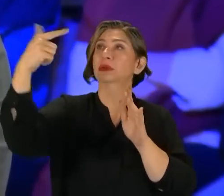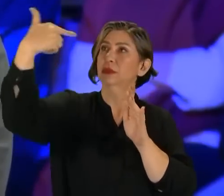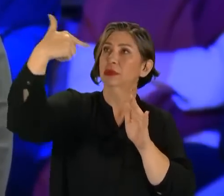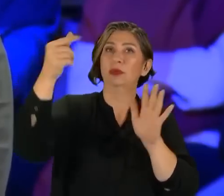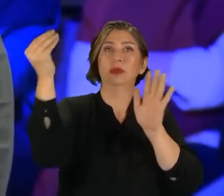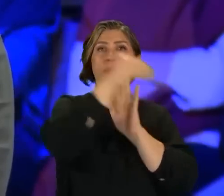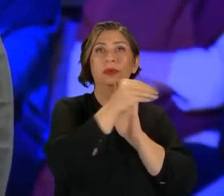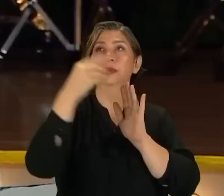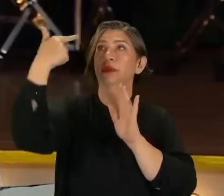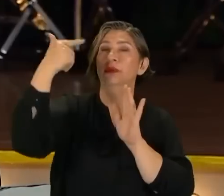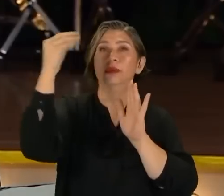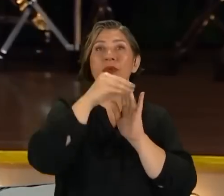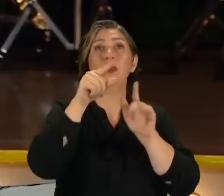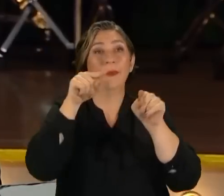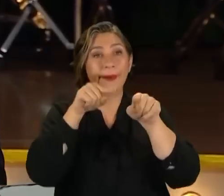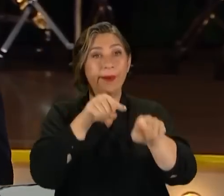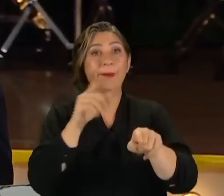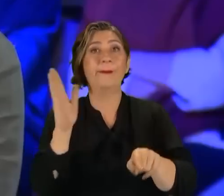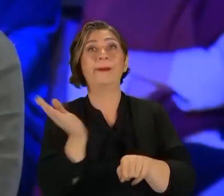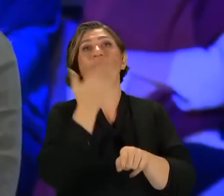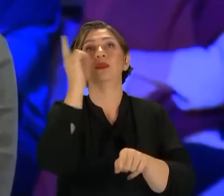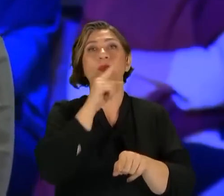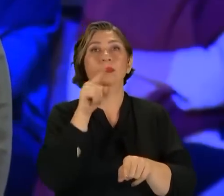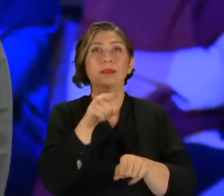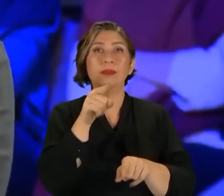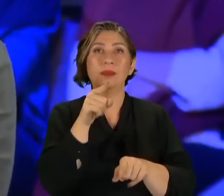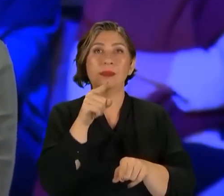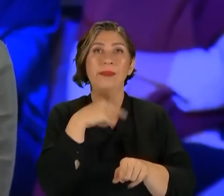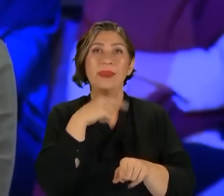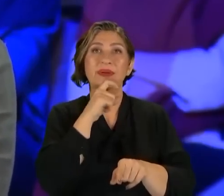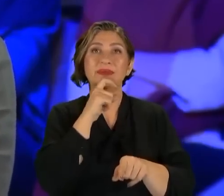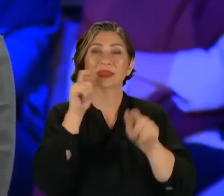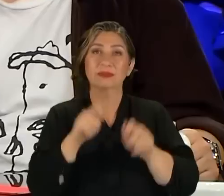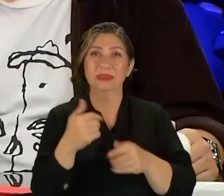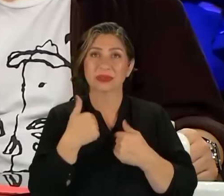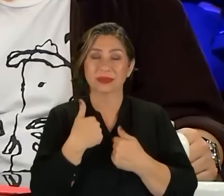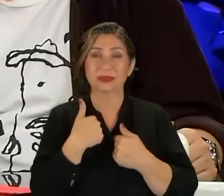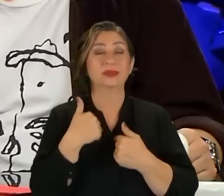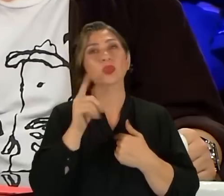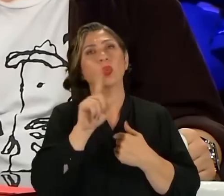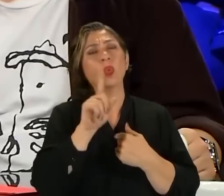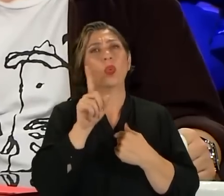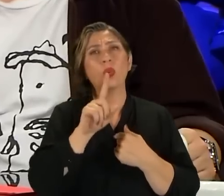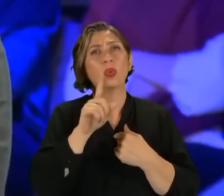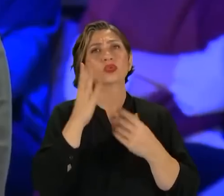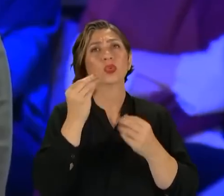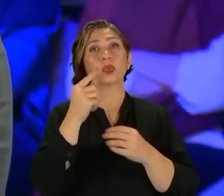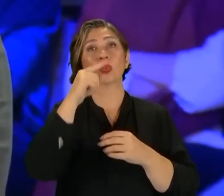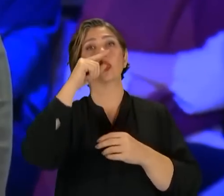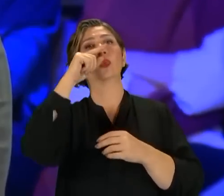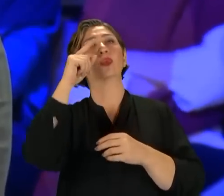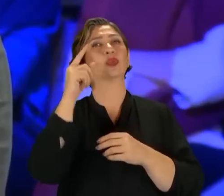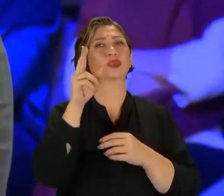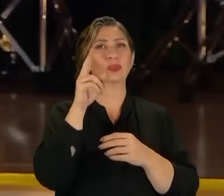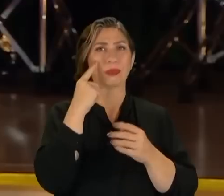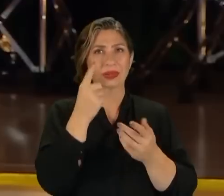tarafından yüklendi. Evet. Onun takibini boş vermemiş olmamız da aslında biraz bizim yanlışımız. Hayır değil, değil. Hala çok coolsunuz. Yani